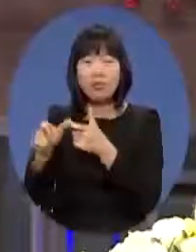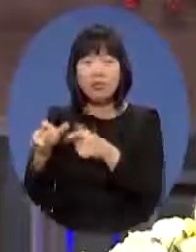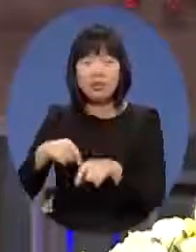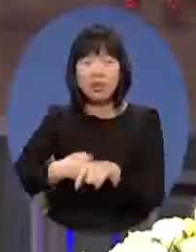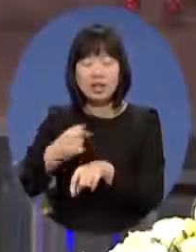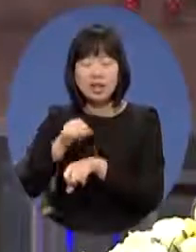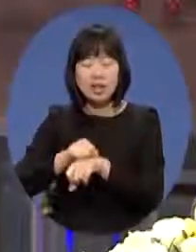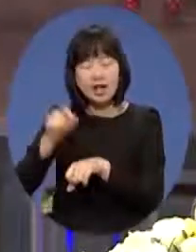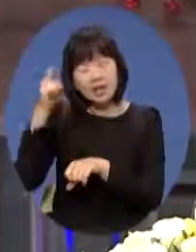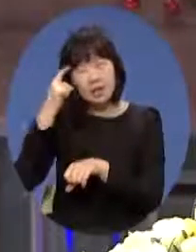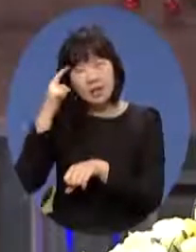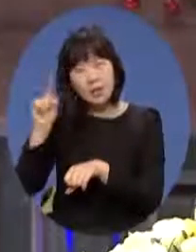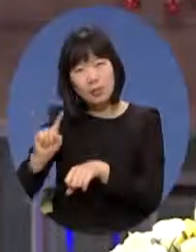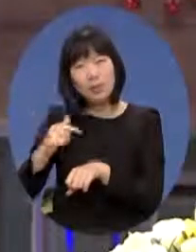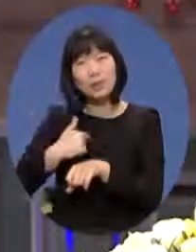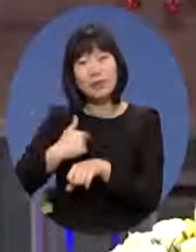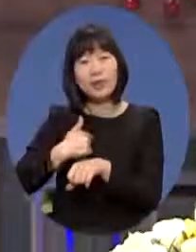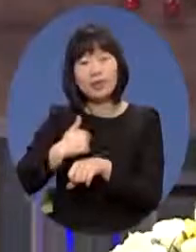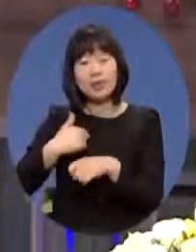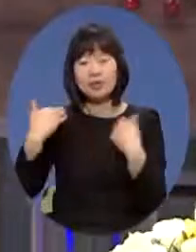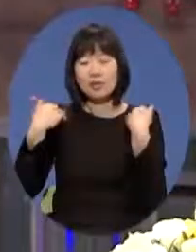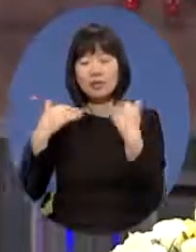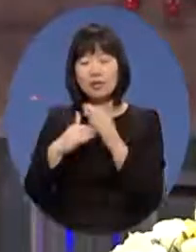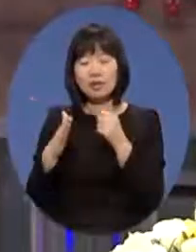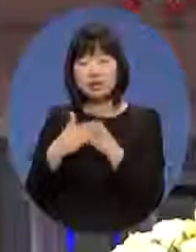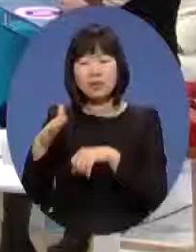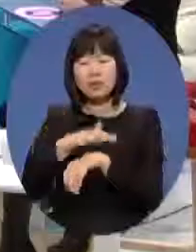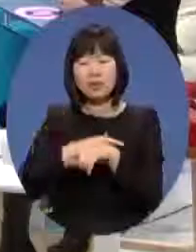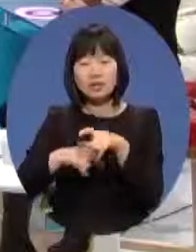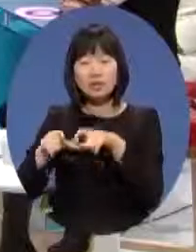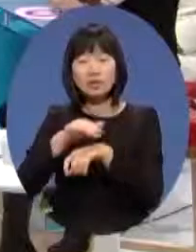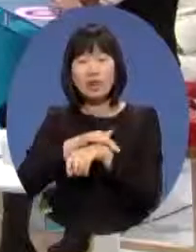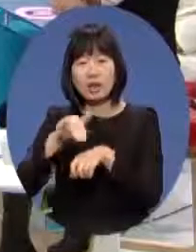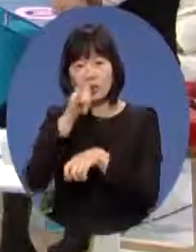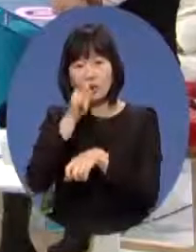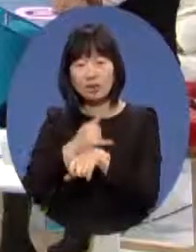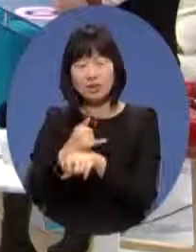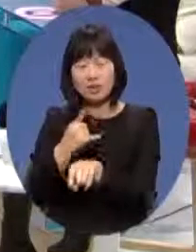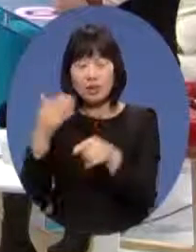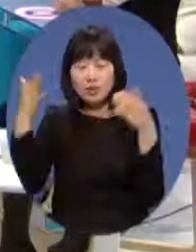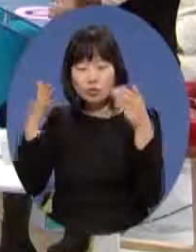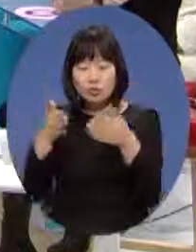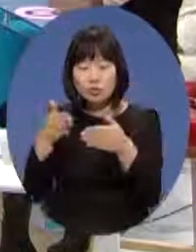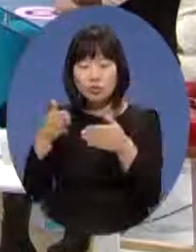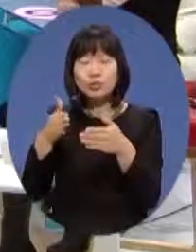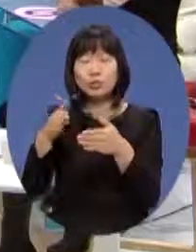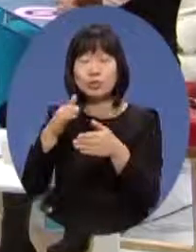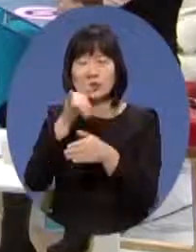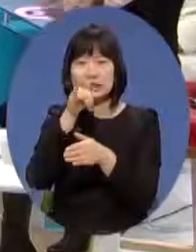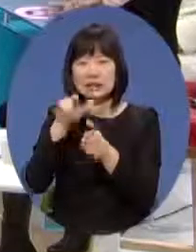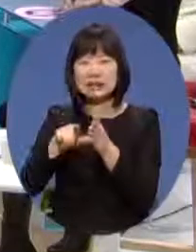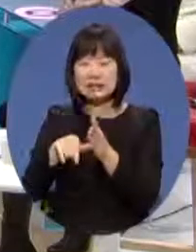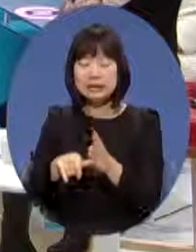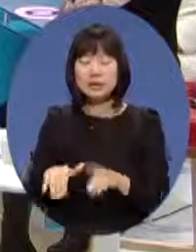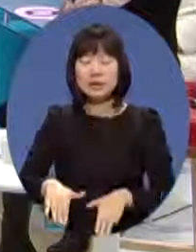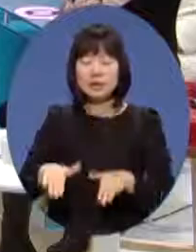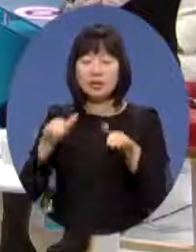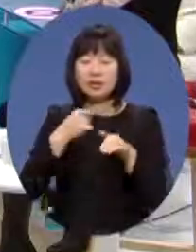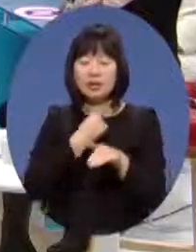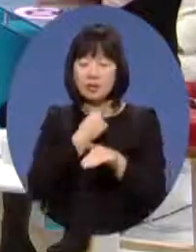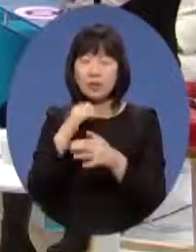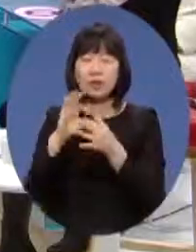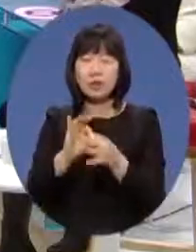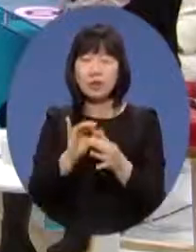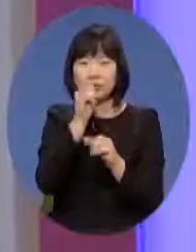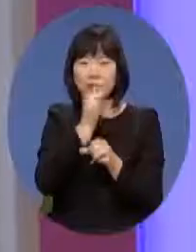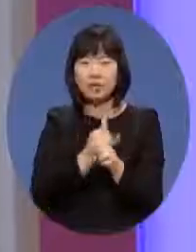자기가 잘하려고 그러냐면은 내가 컸기 때문에 잘할 수 있는 점들, 그런 거에 주목받을 때 성장하려는 욕구를